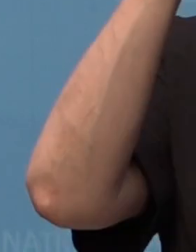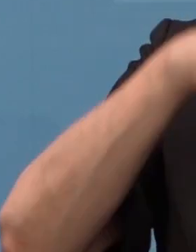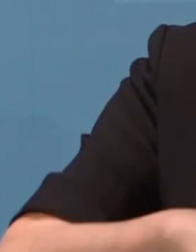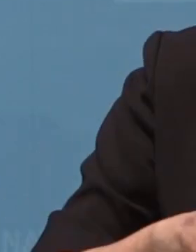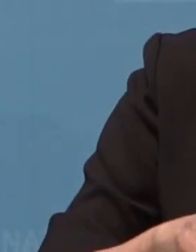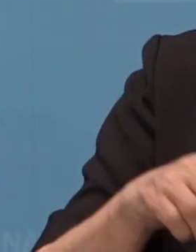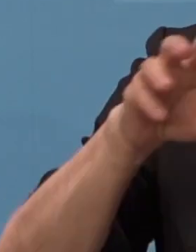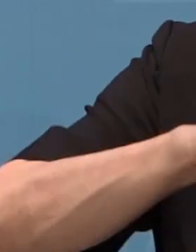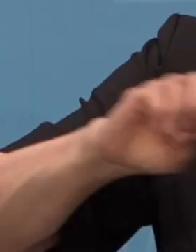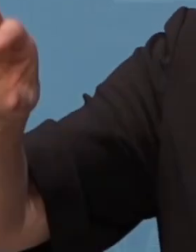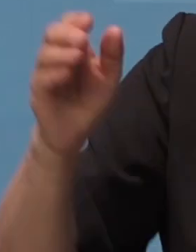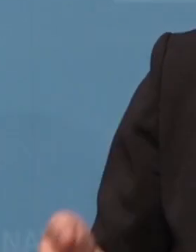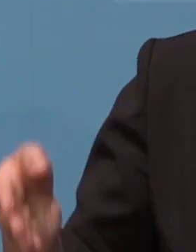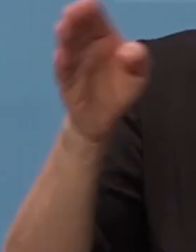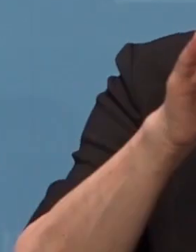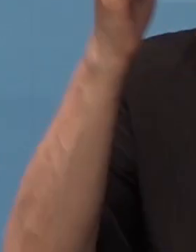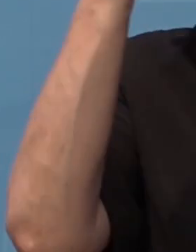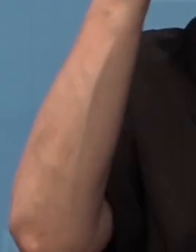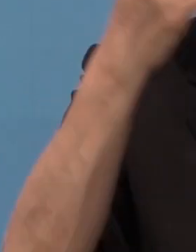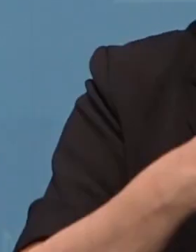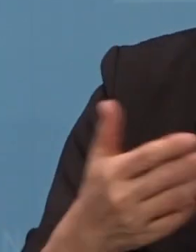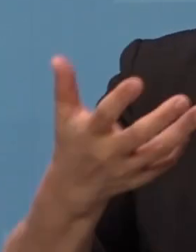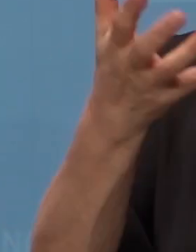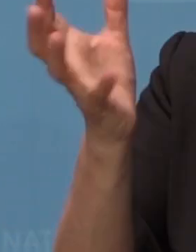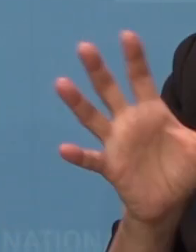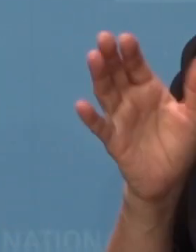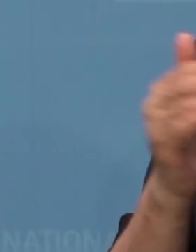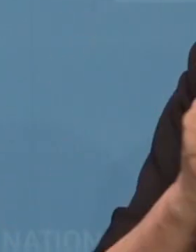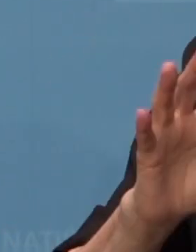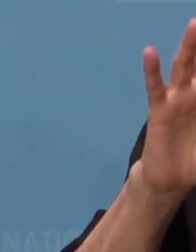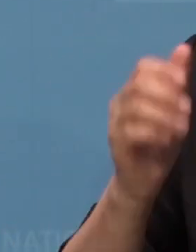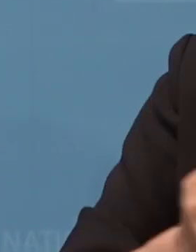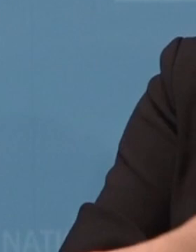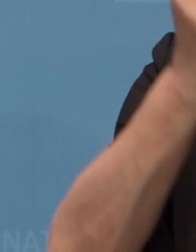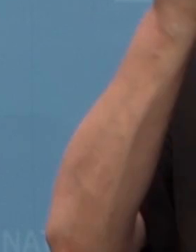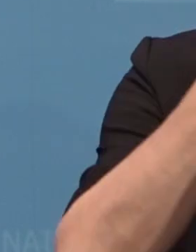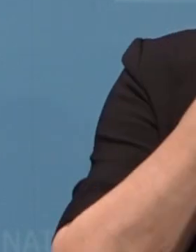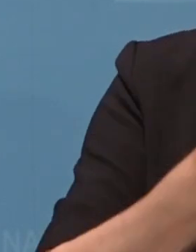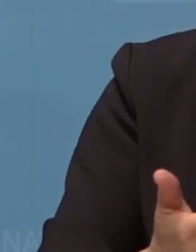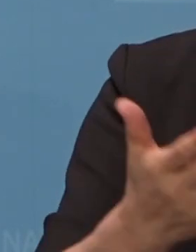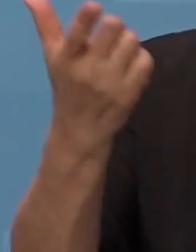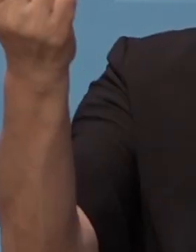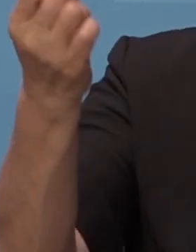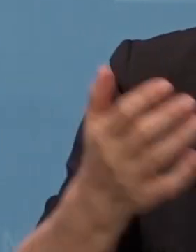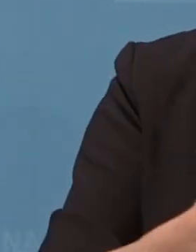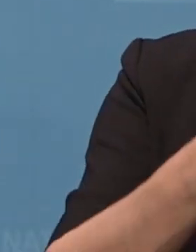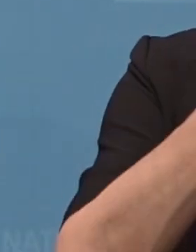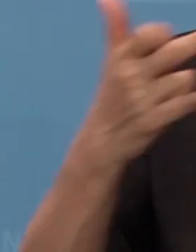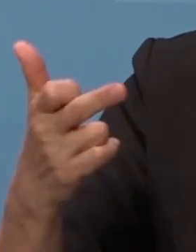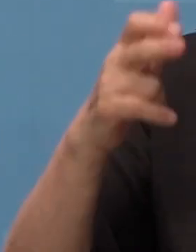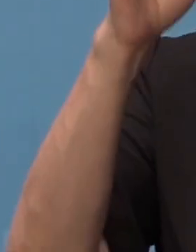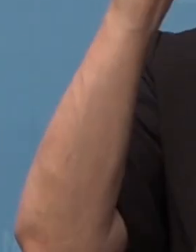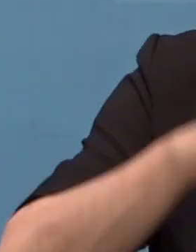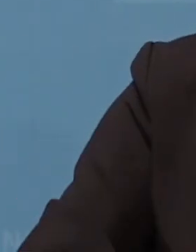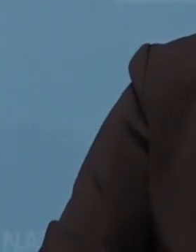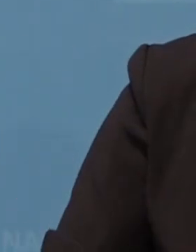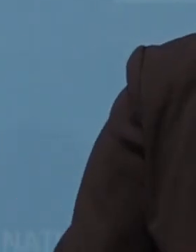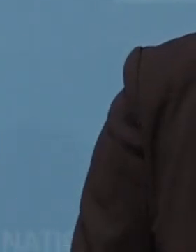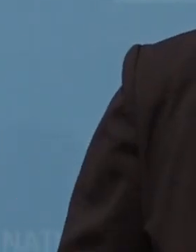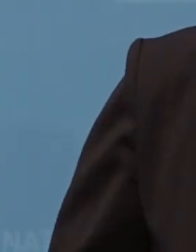오염수 처리 시설만 보고 오는 시찰단으로 국민을 설득할 것으로 생각했다면 큰 오산입니다.